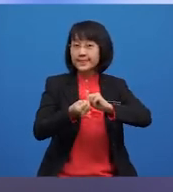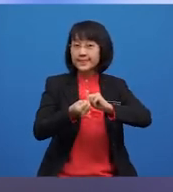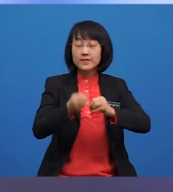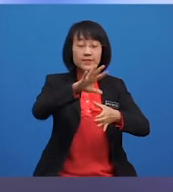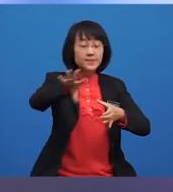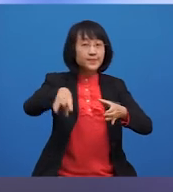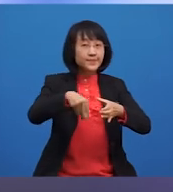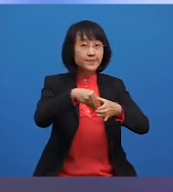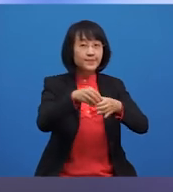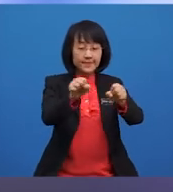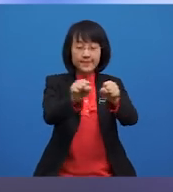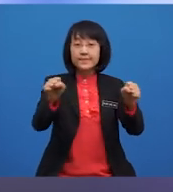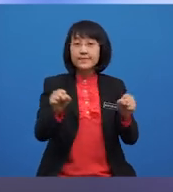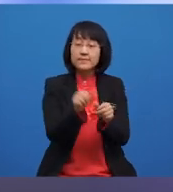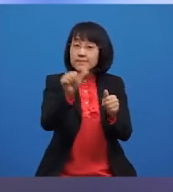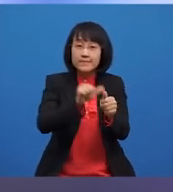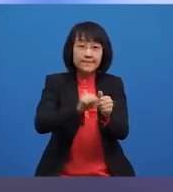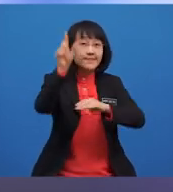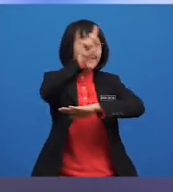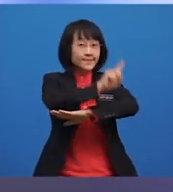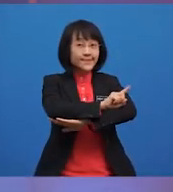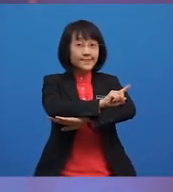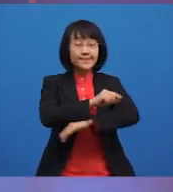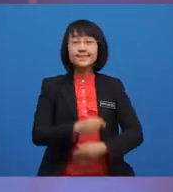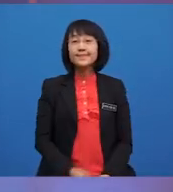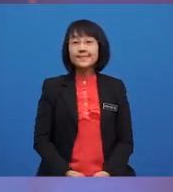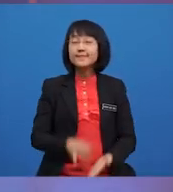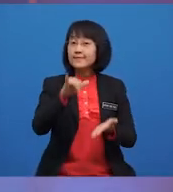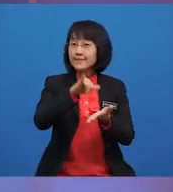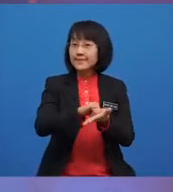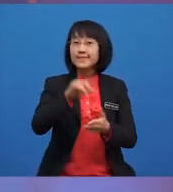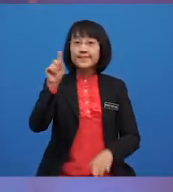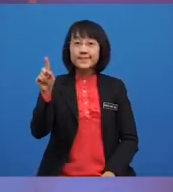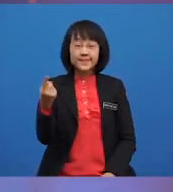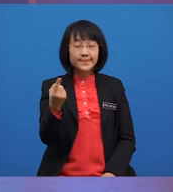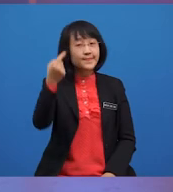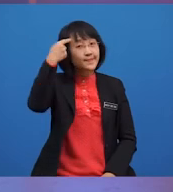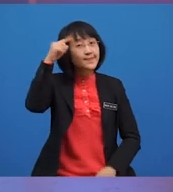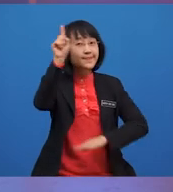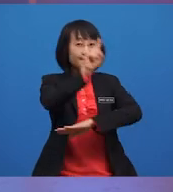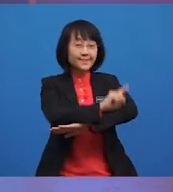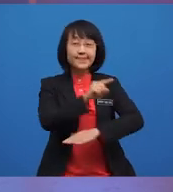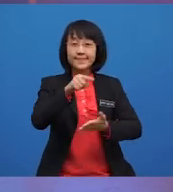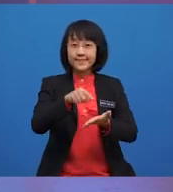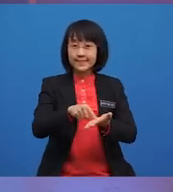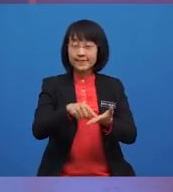yang melibatkan situasi harian. Itu sahaja buat kali ini.